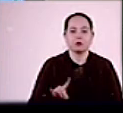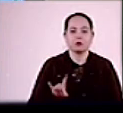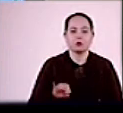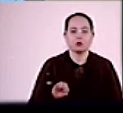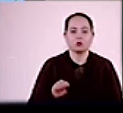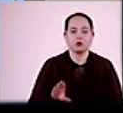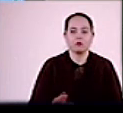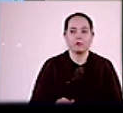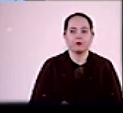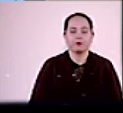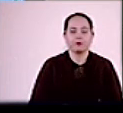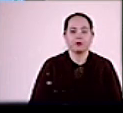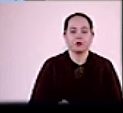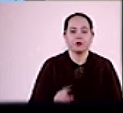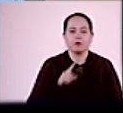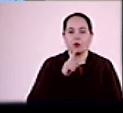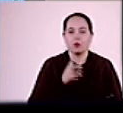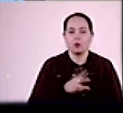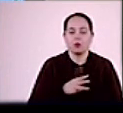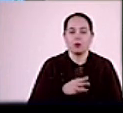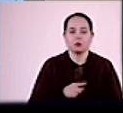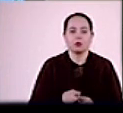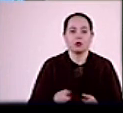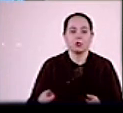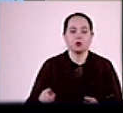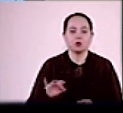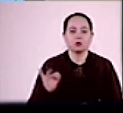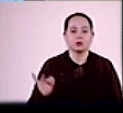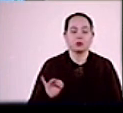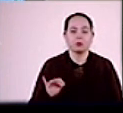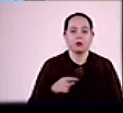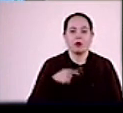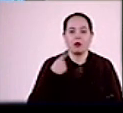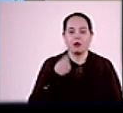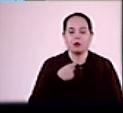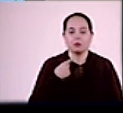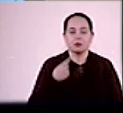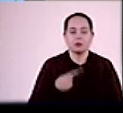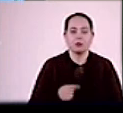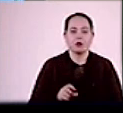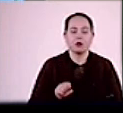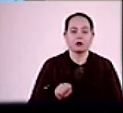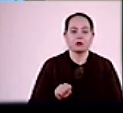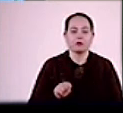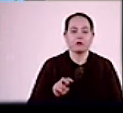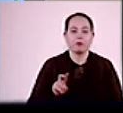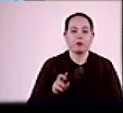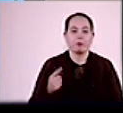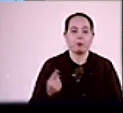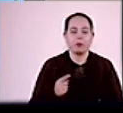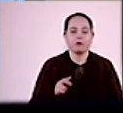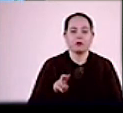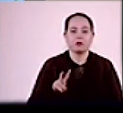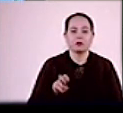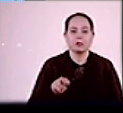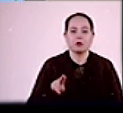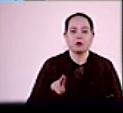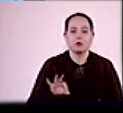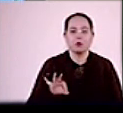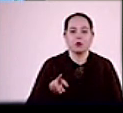В романе, наряду с историческими лицами, Александром I,